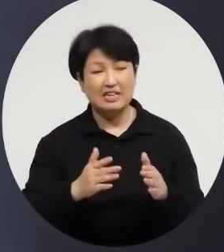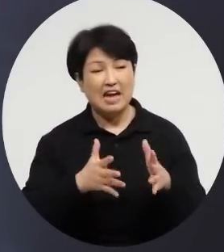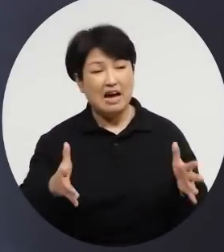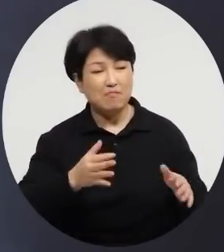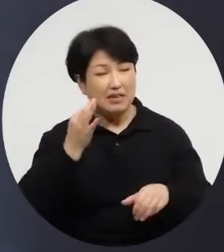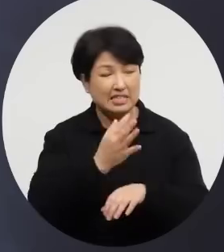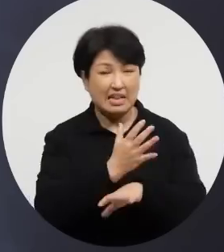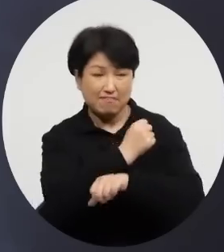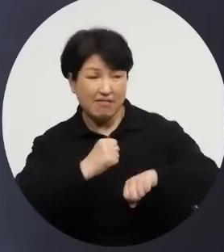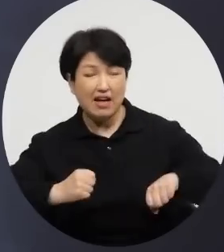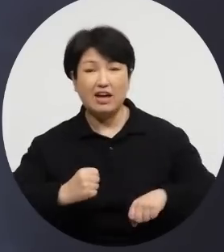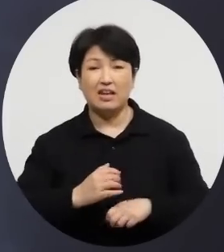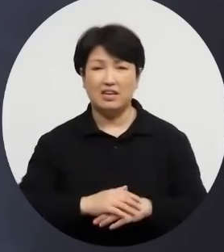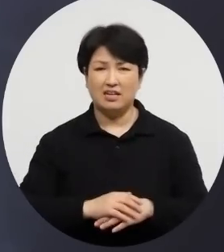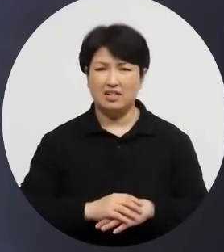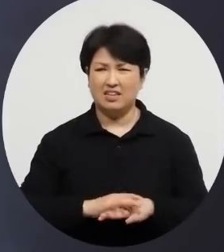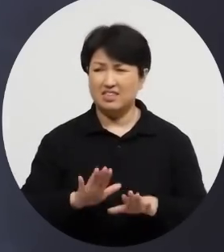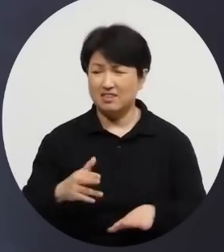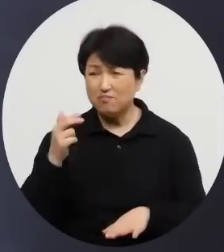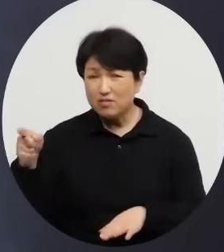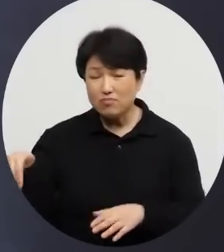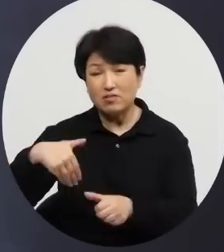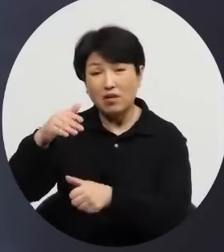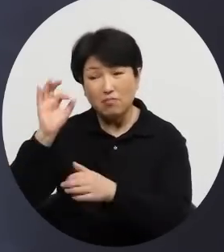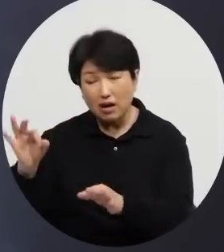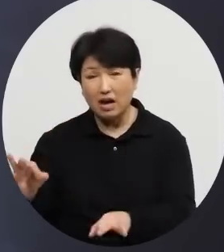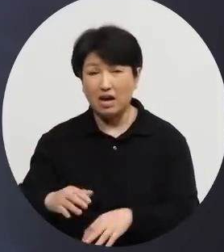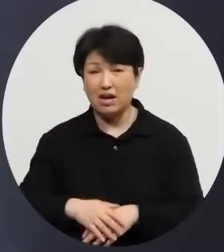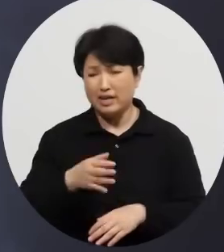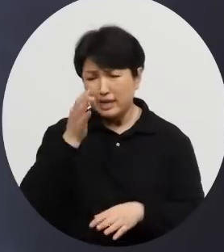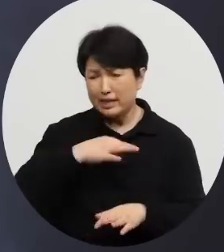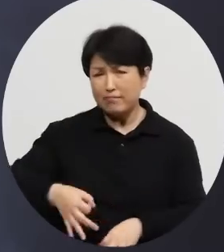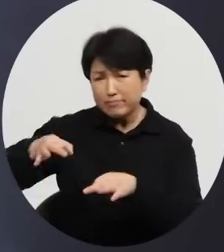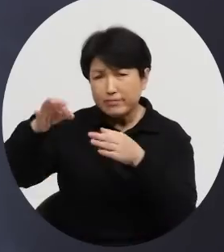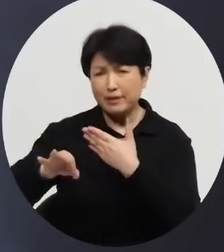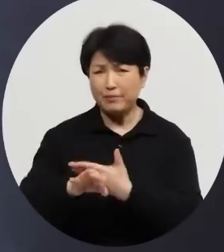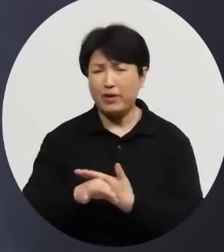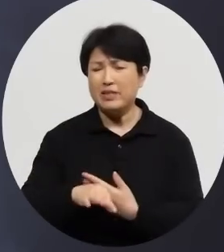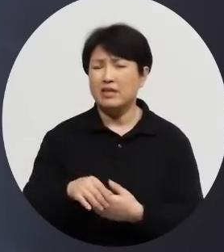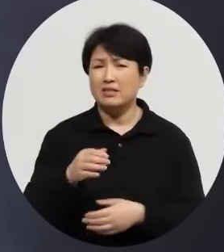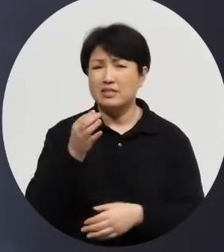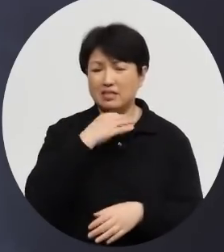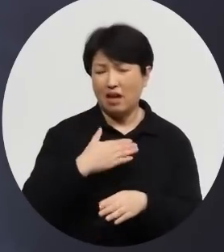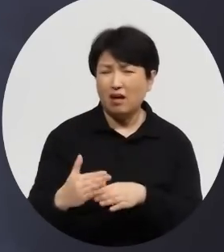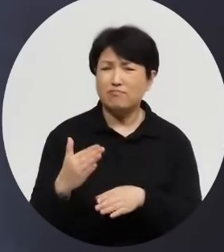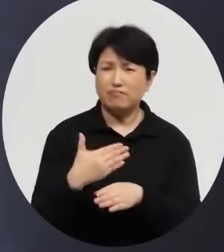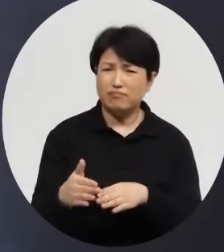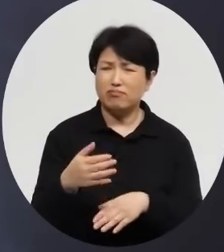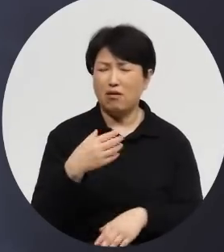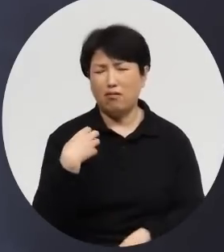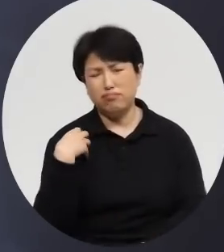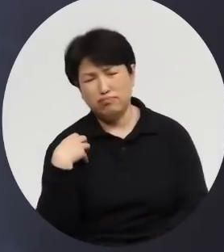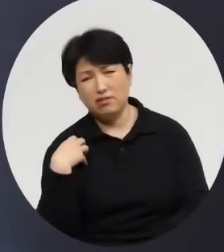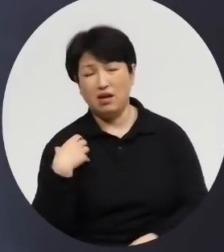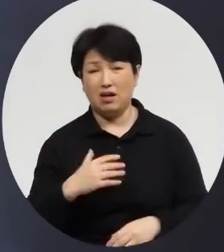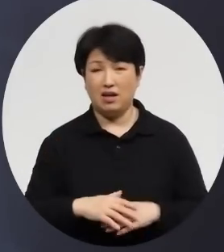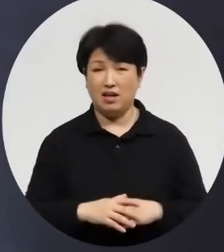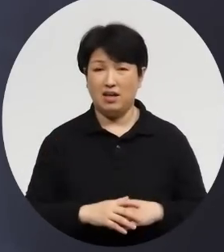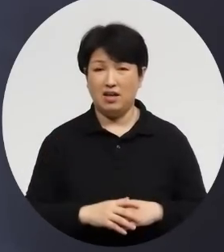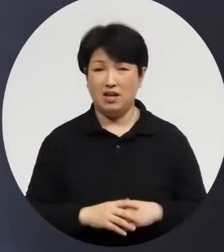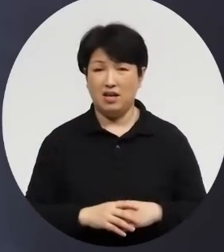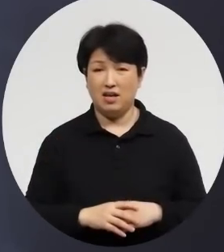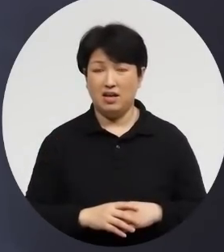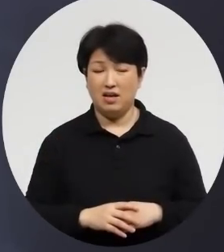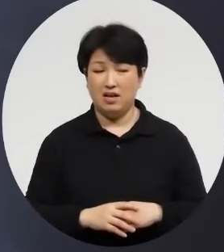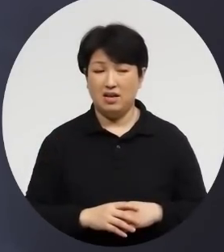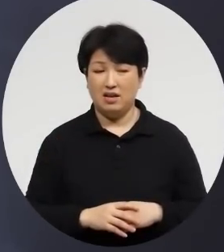했는데 이제 금리 오르면 어때요? 이제 이 이자 갚기에 부담이 되죠. 사놓은 집은